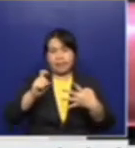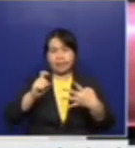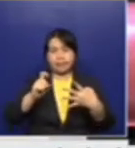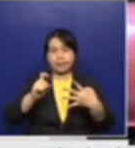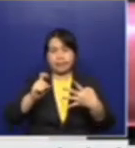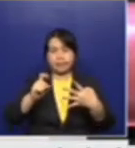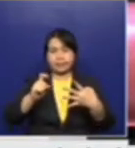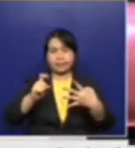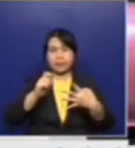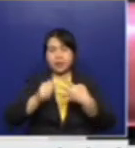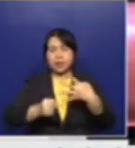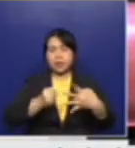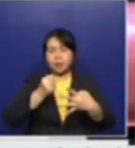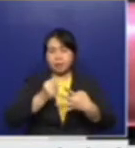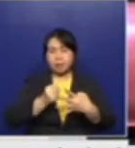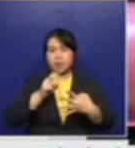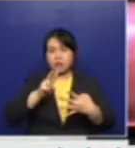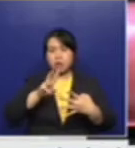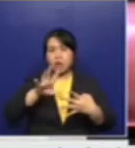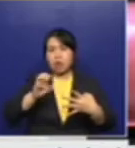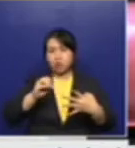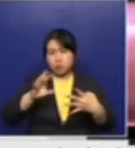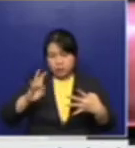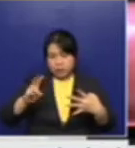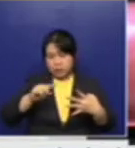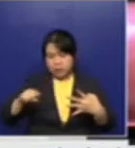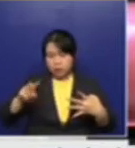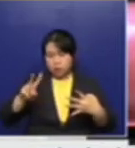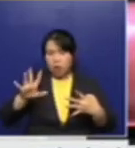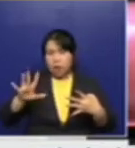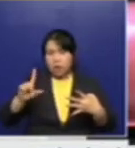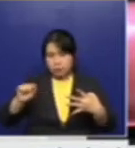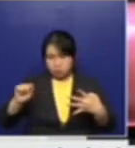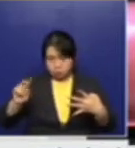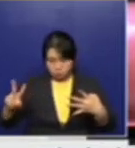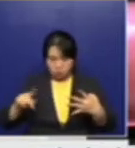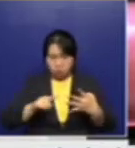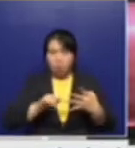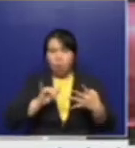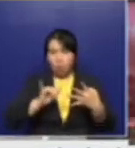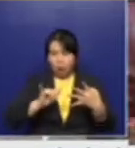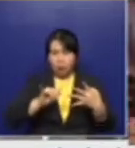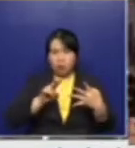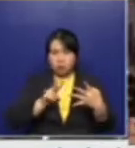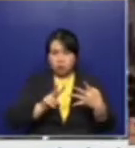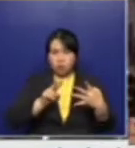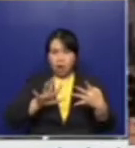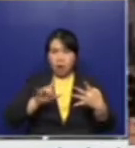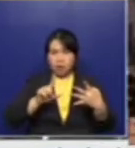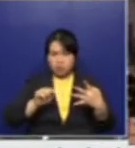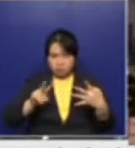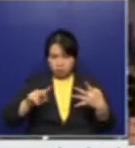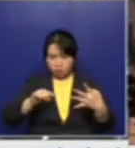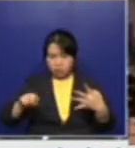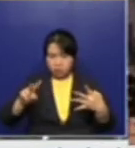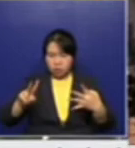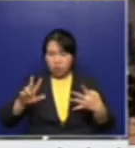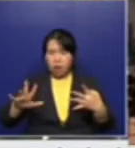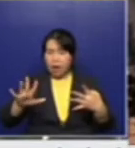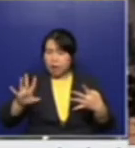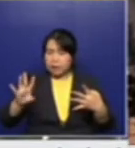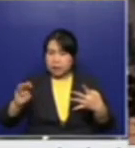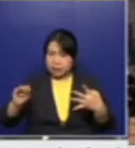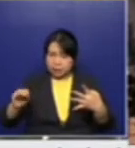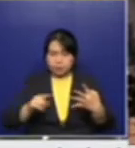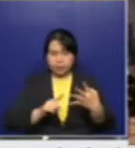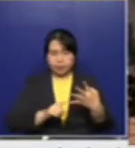คือ2107ถึง2122และ Y 2122ถึง2140